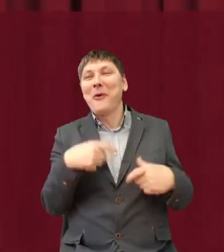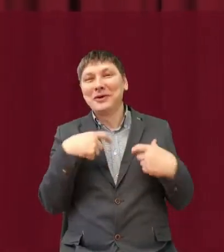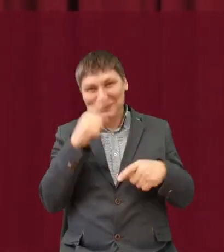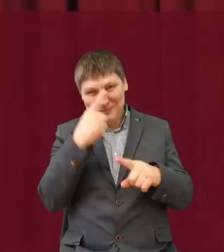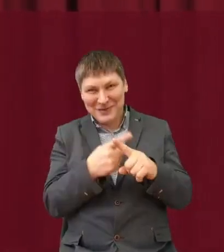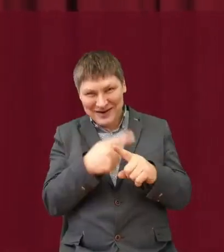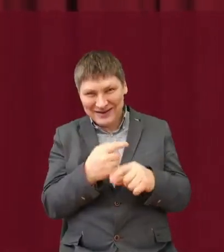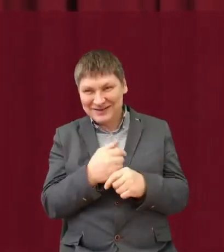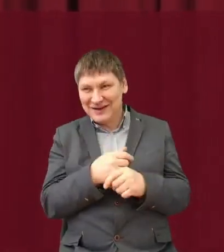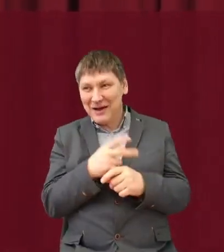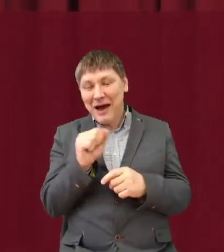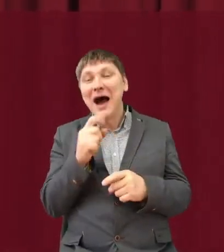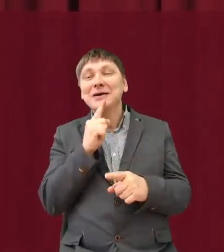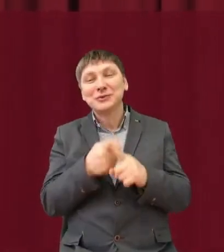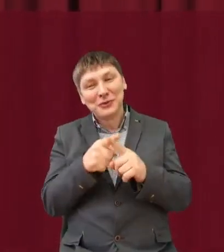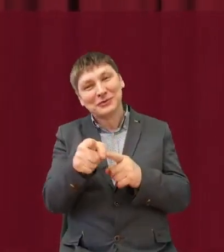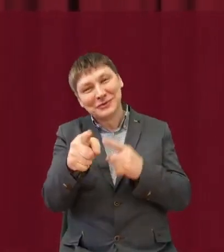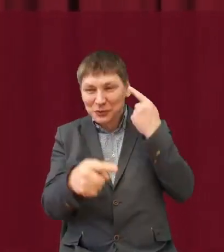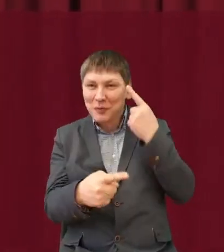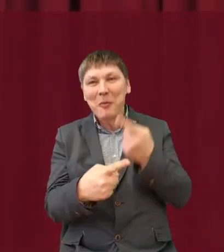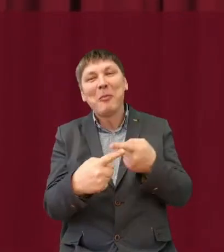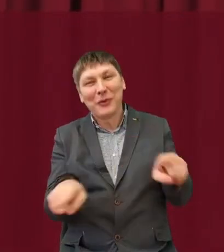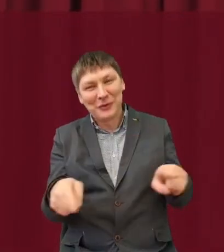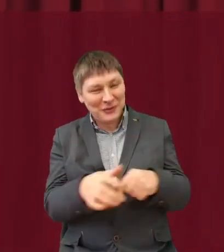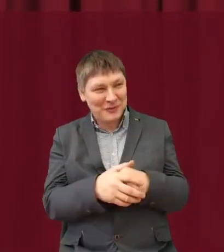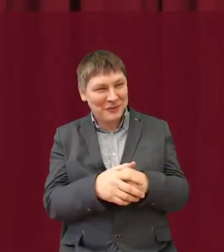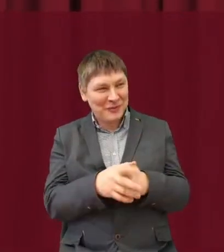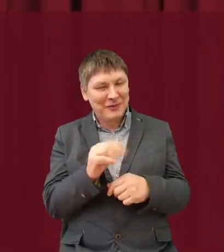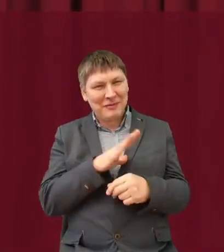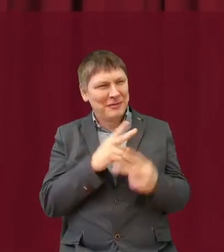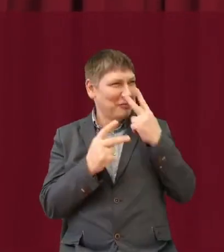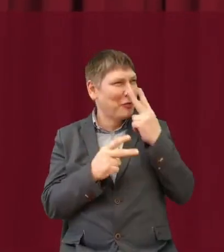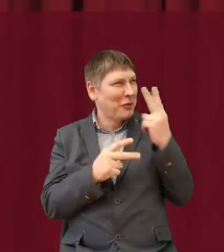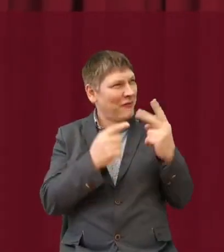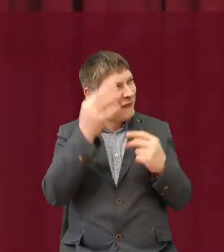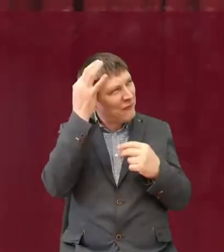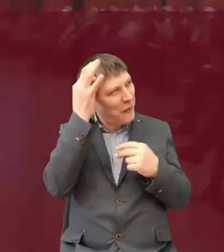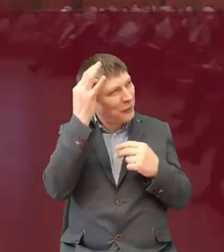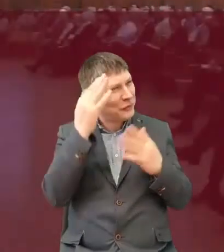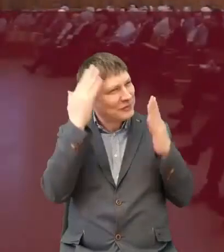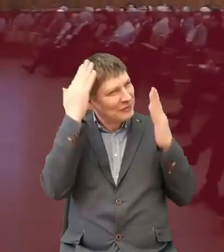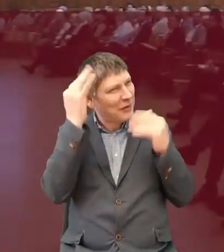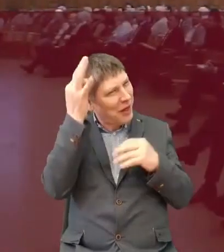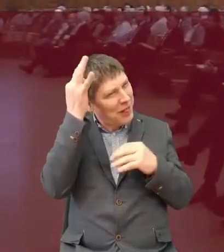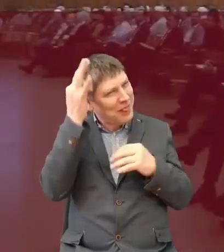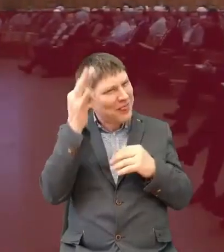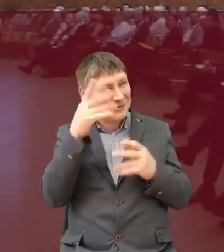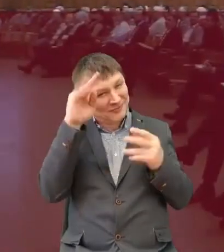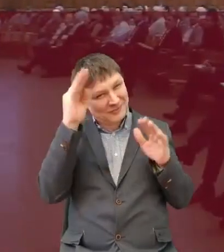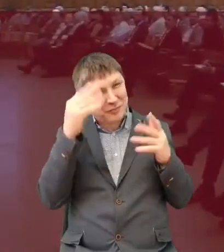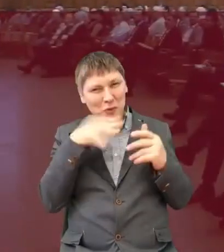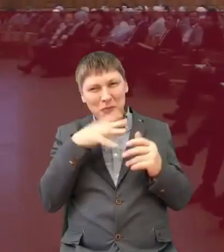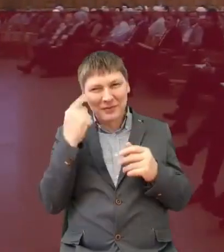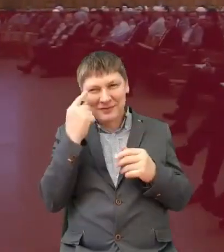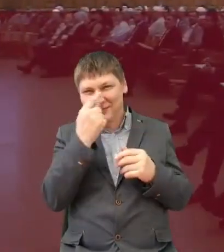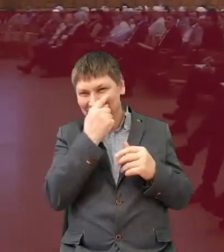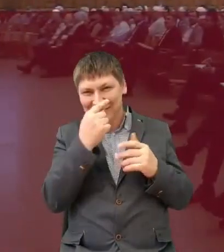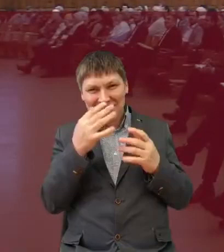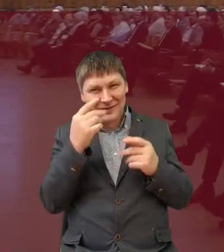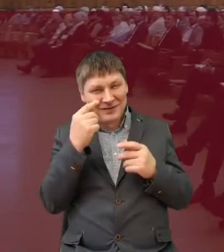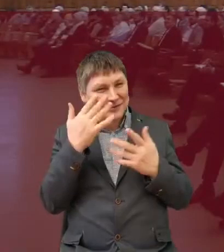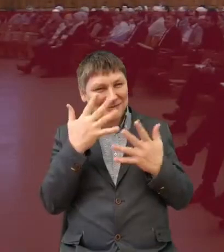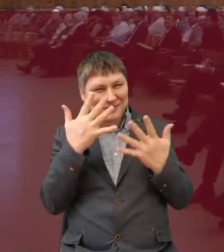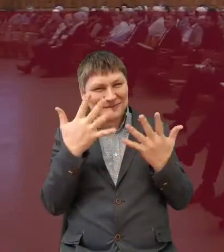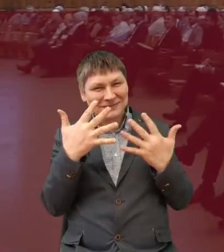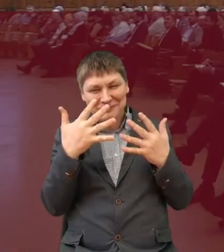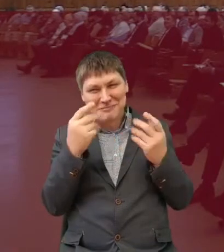другая проблема не смотрят и видят волосы недостаточно прямые ресницы может быть не такие